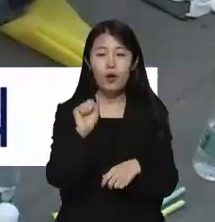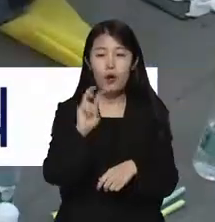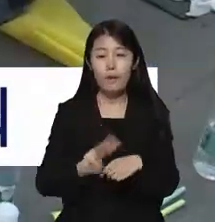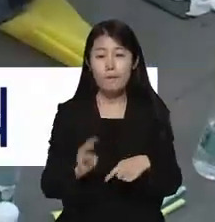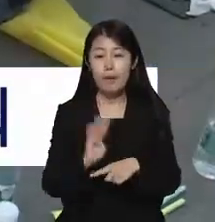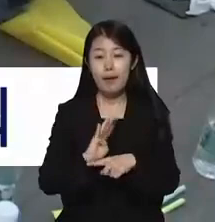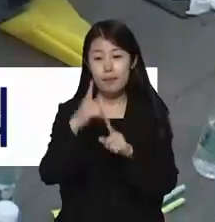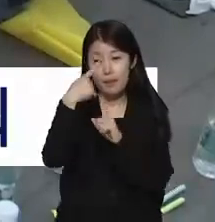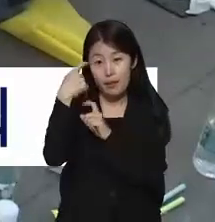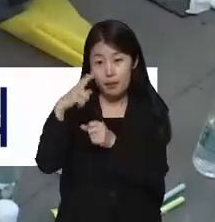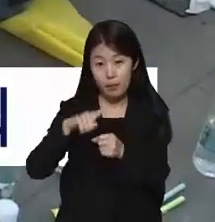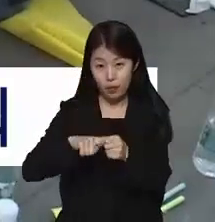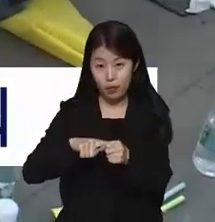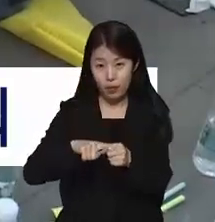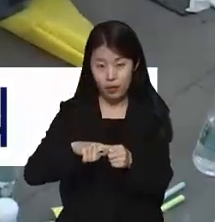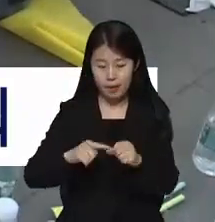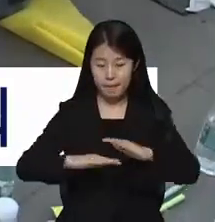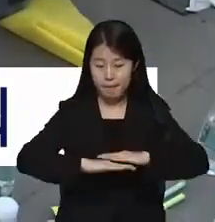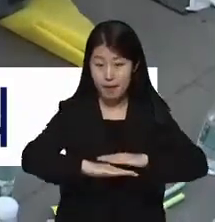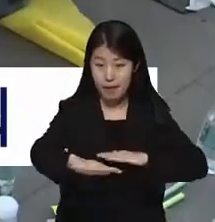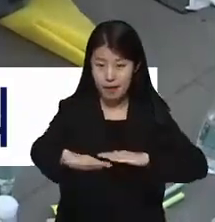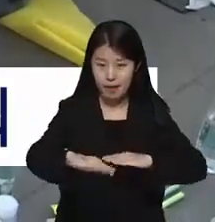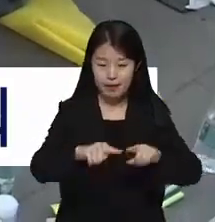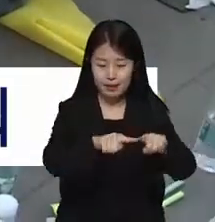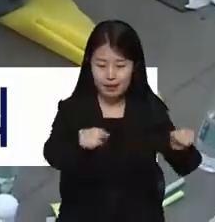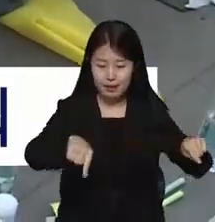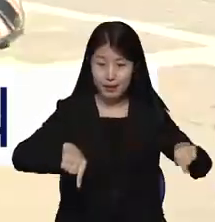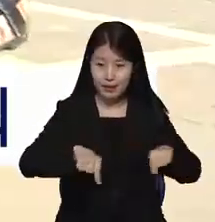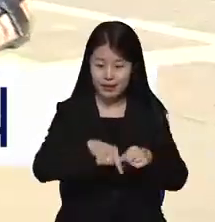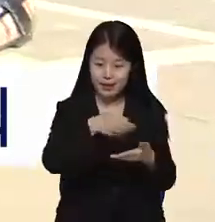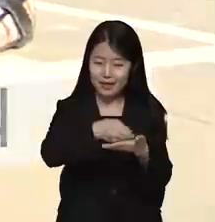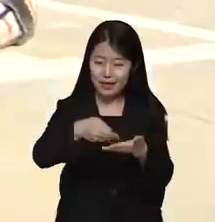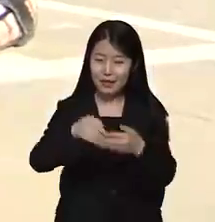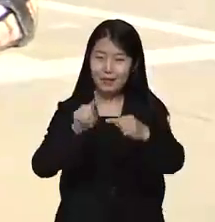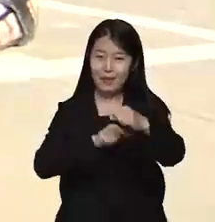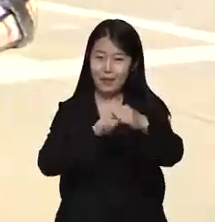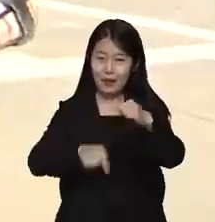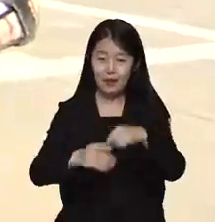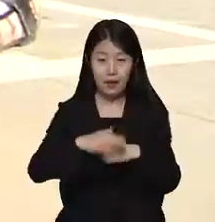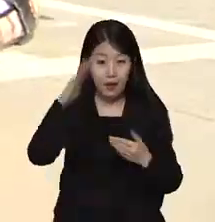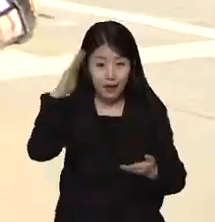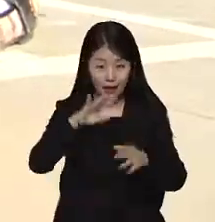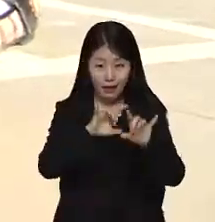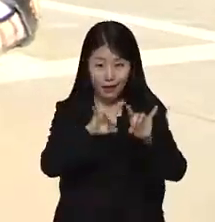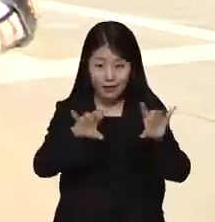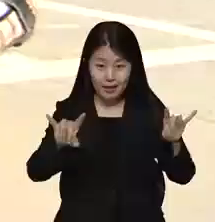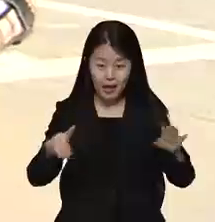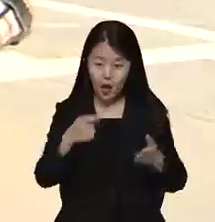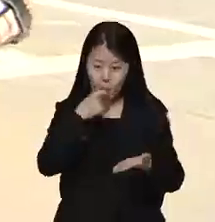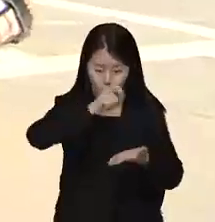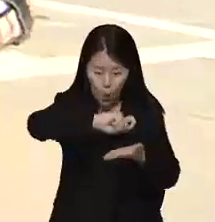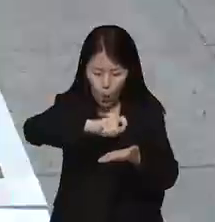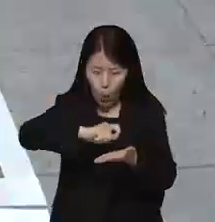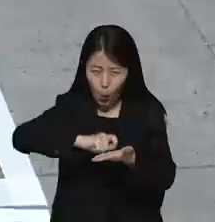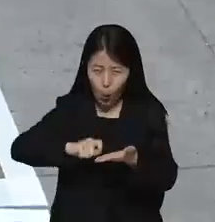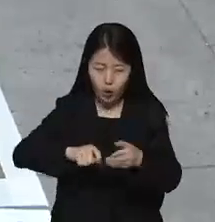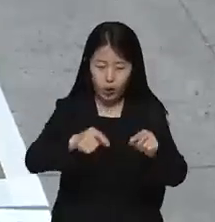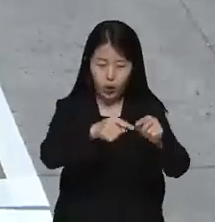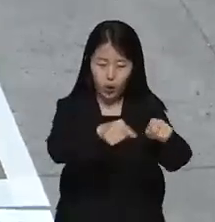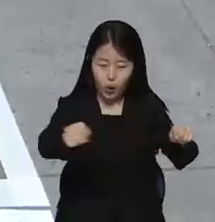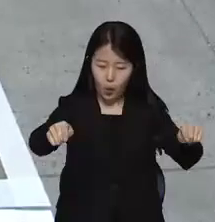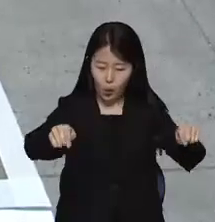기념하기 위한 마당 스케치북 그림 그리기 대회입니다 은색의 피를 이용해 1제의